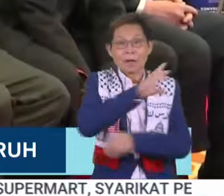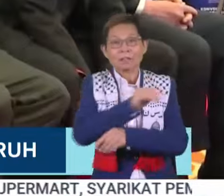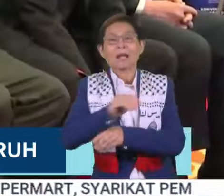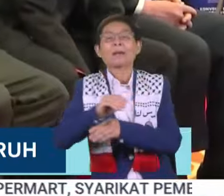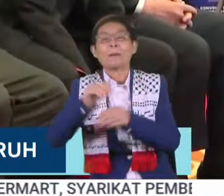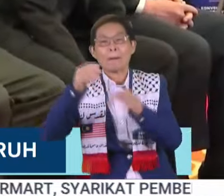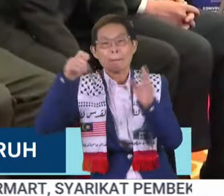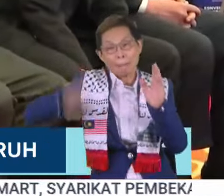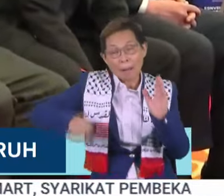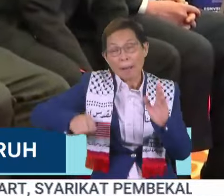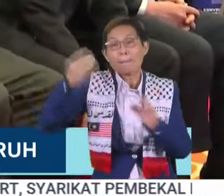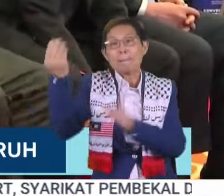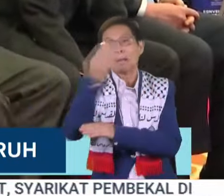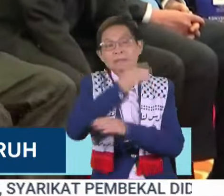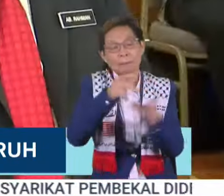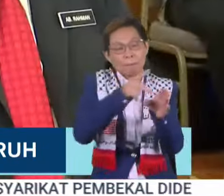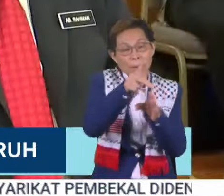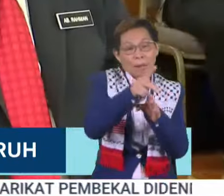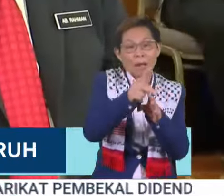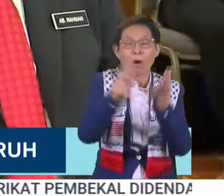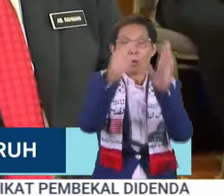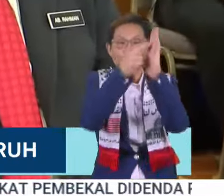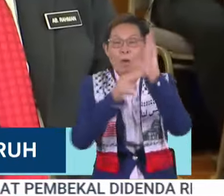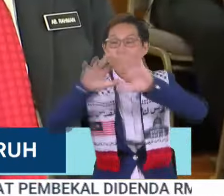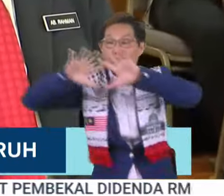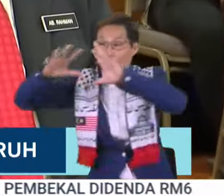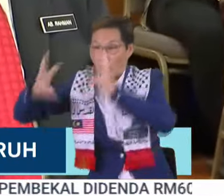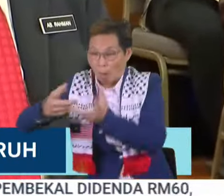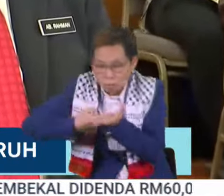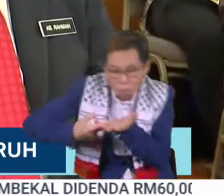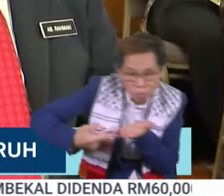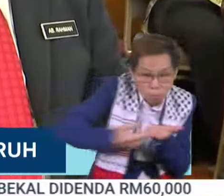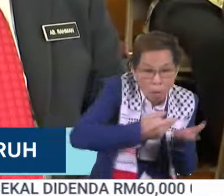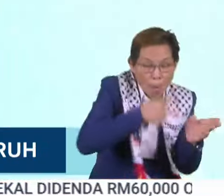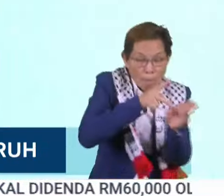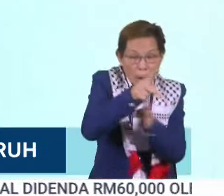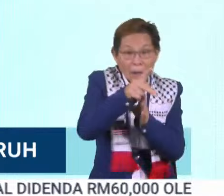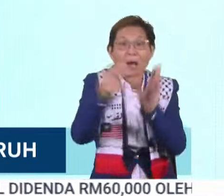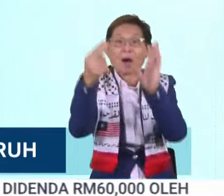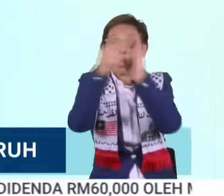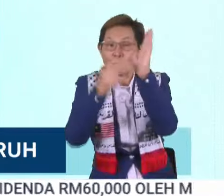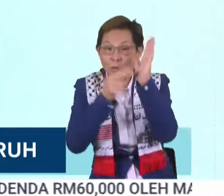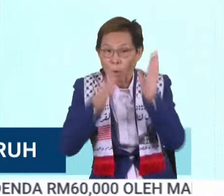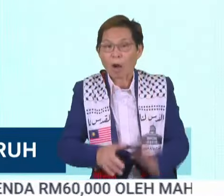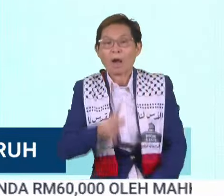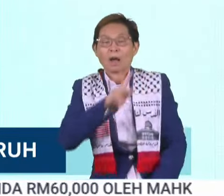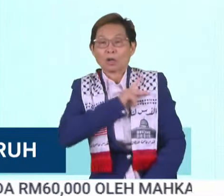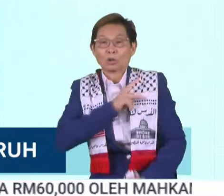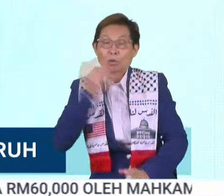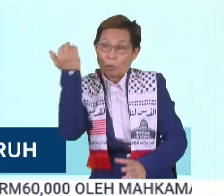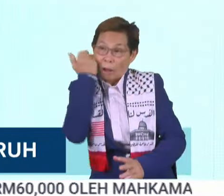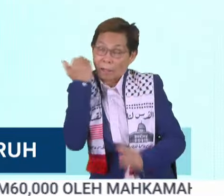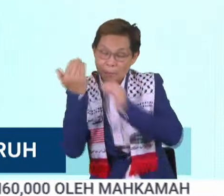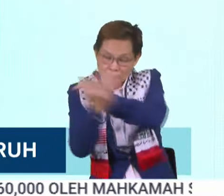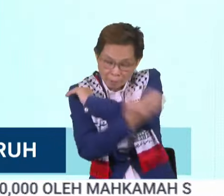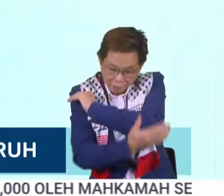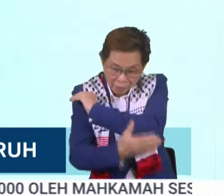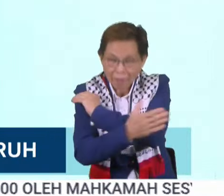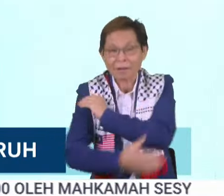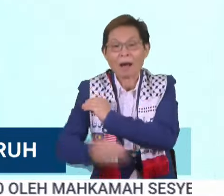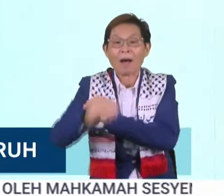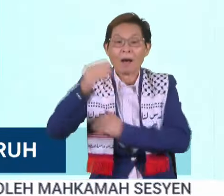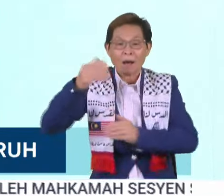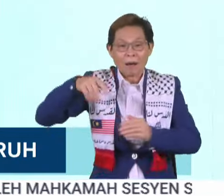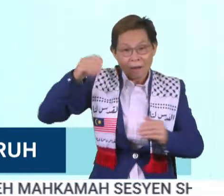pakar undang-undang antarabangsa. Perbincangan harus melibatkan pakar perundangan, ketua hakim negara serta hakim-hakim kanan Mahkamah